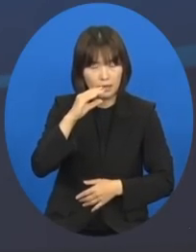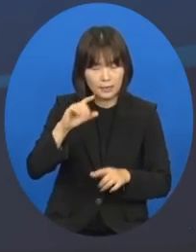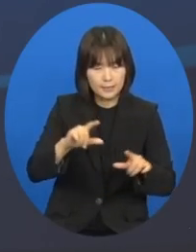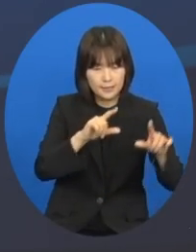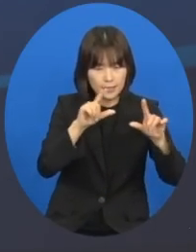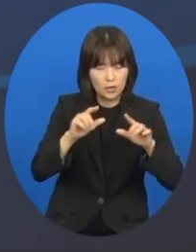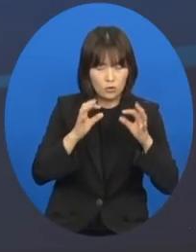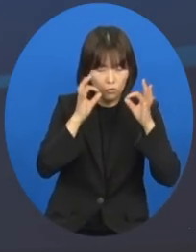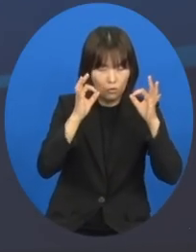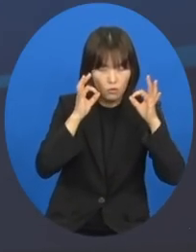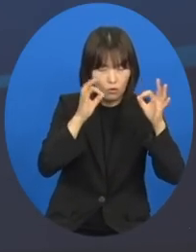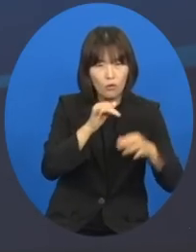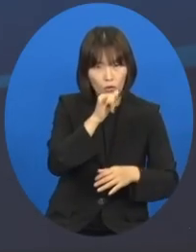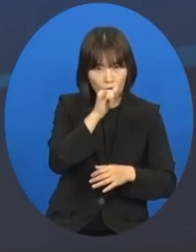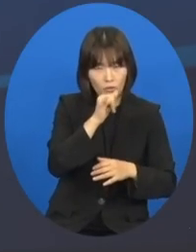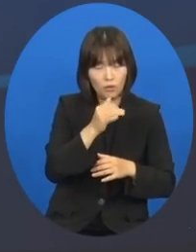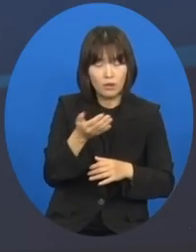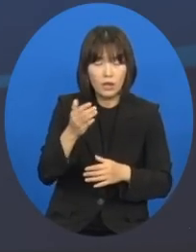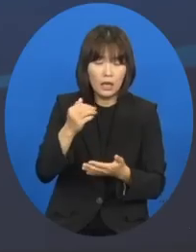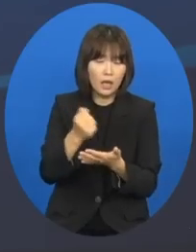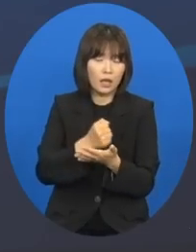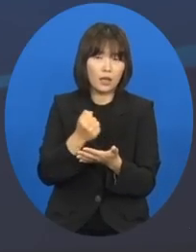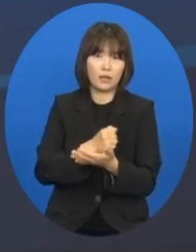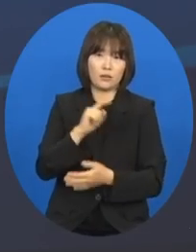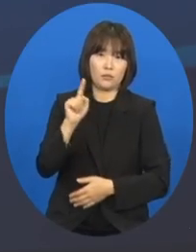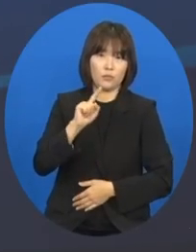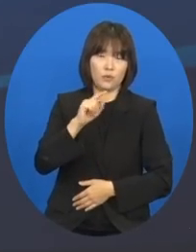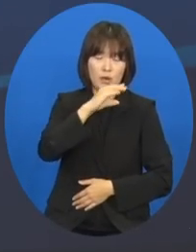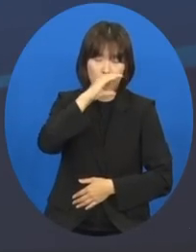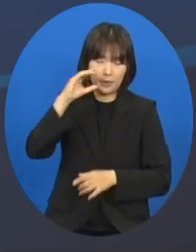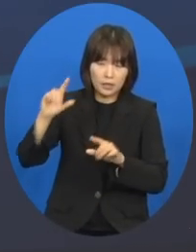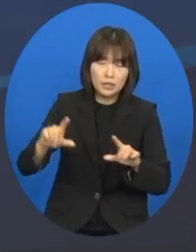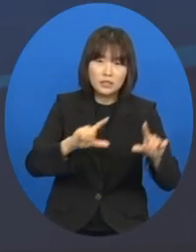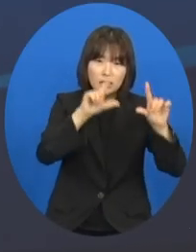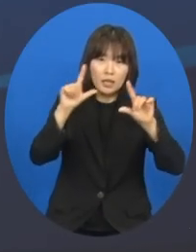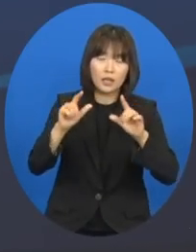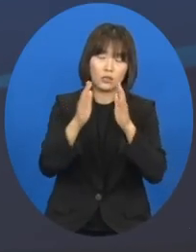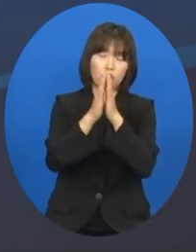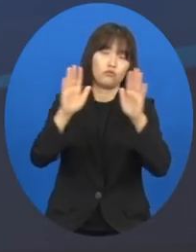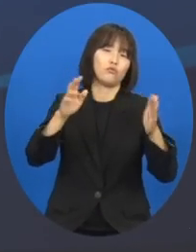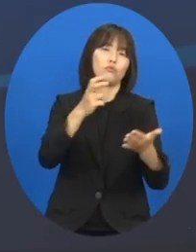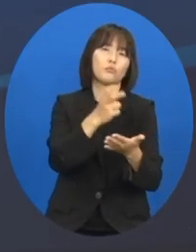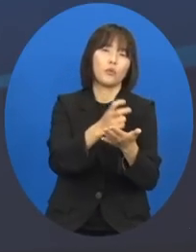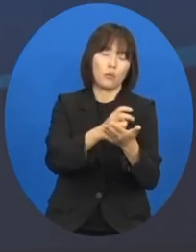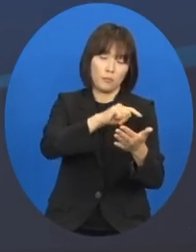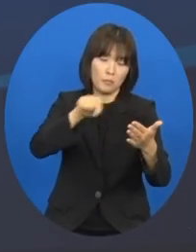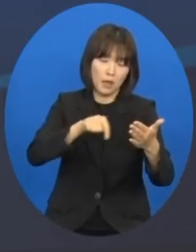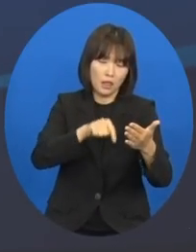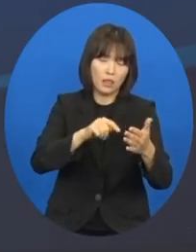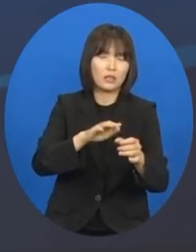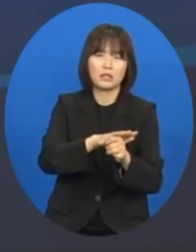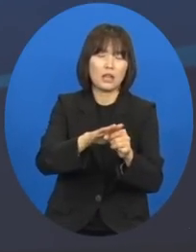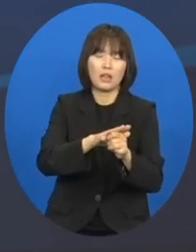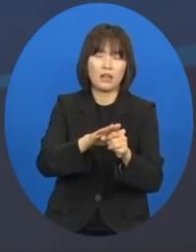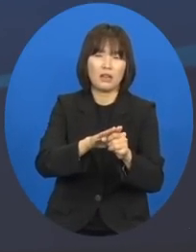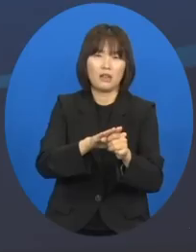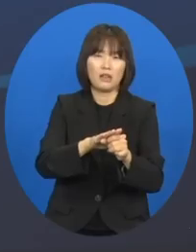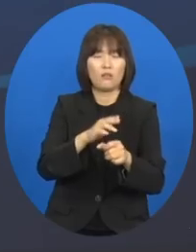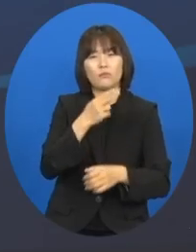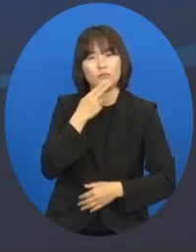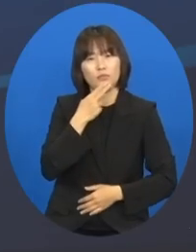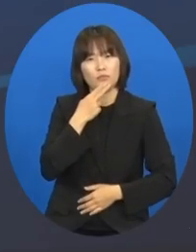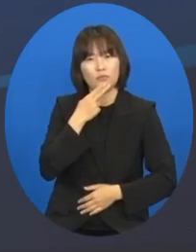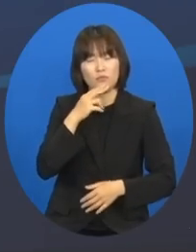거야 근데 안타까운 것은 바른 생활 그 율법에는 사랑이 없어요 모든